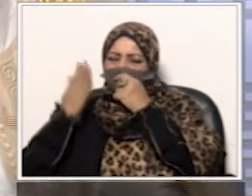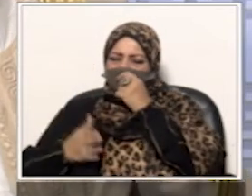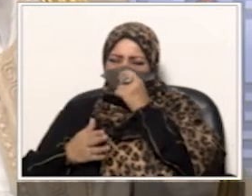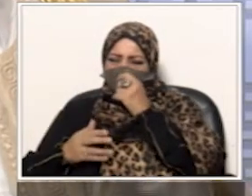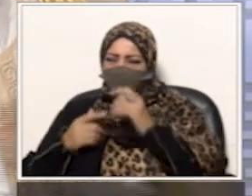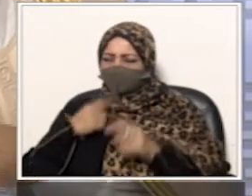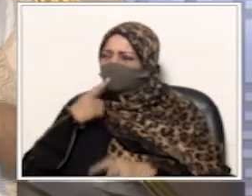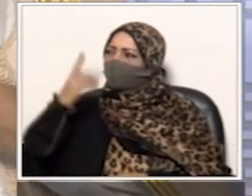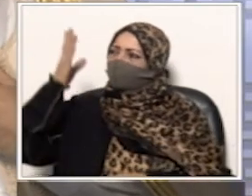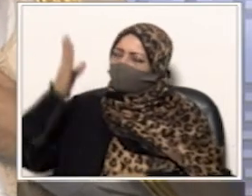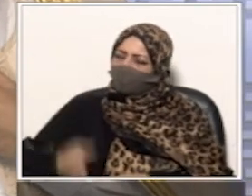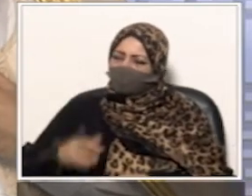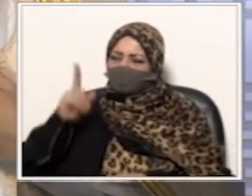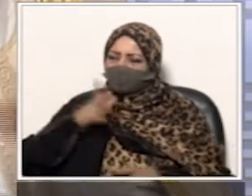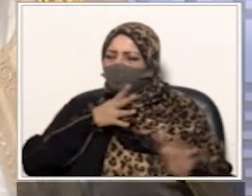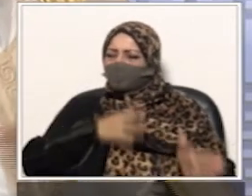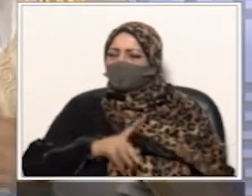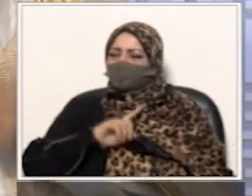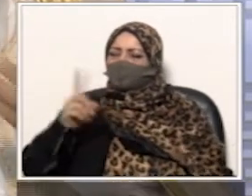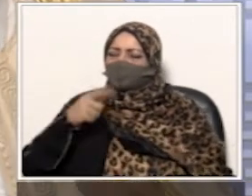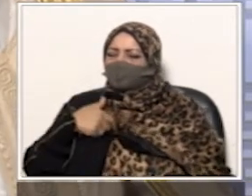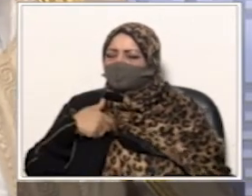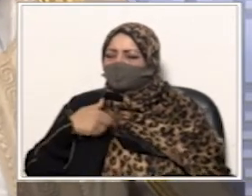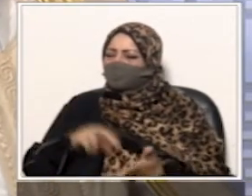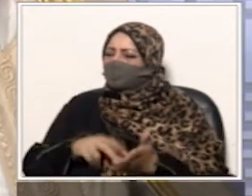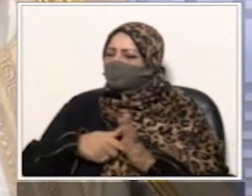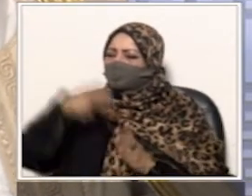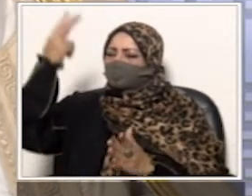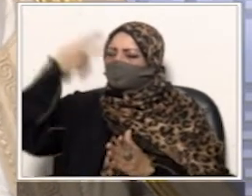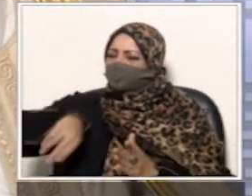مدة الحياة وطيلة يعني أو 10 سنين أو فترة طويلة.